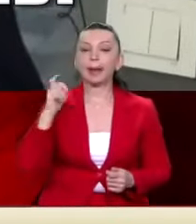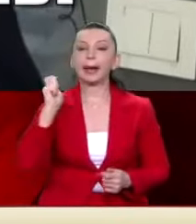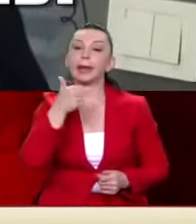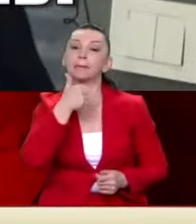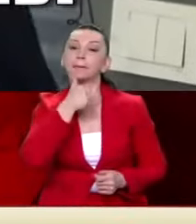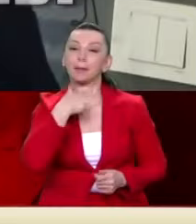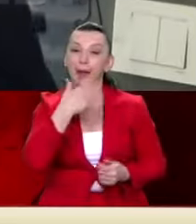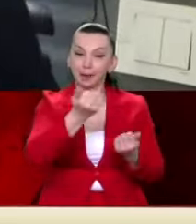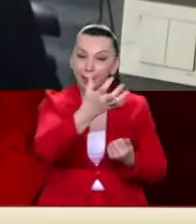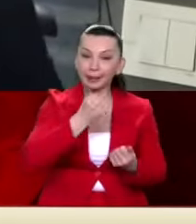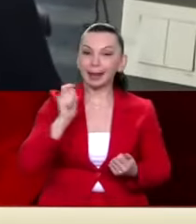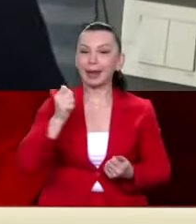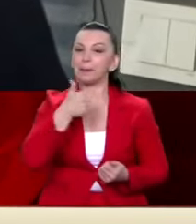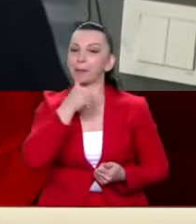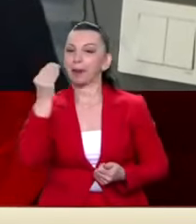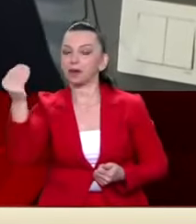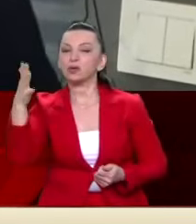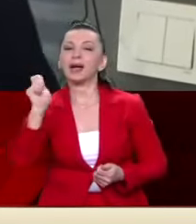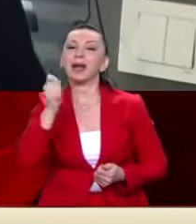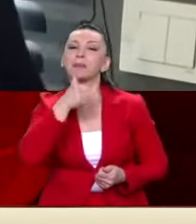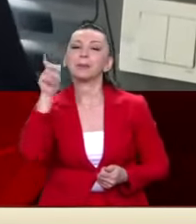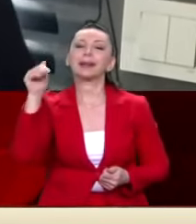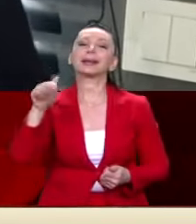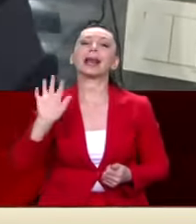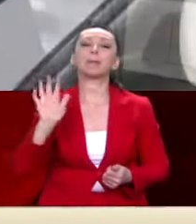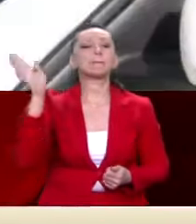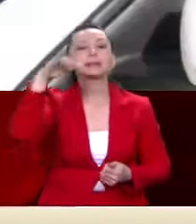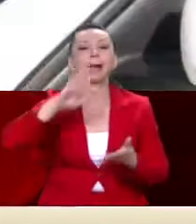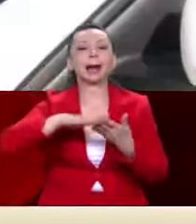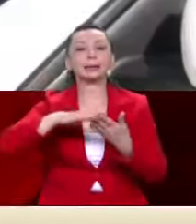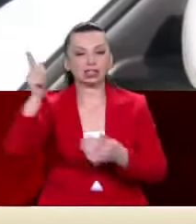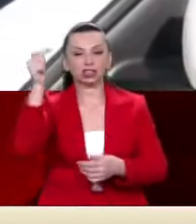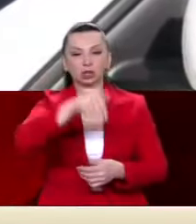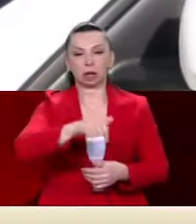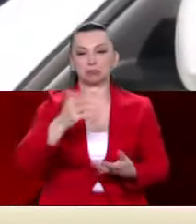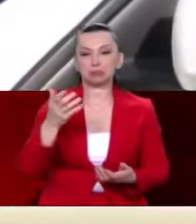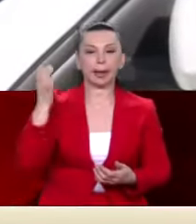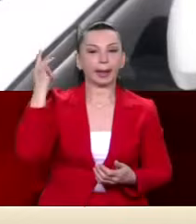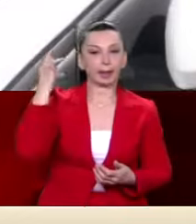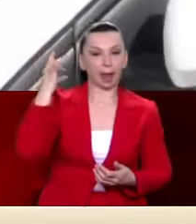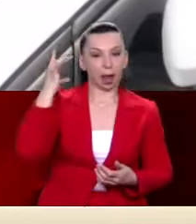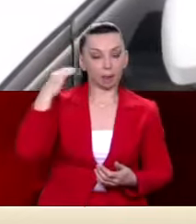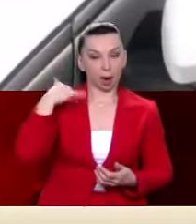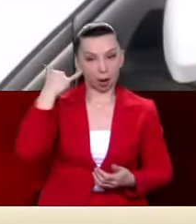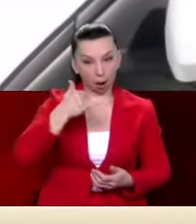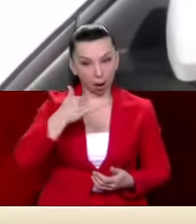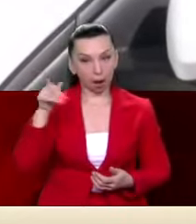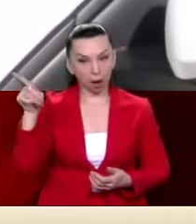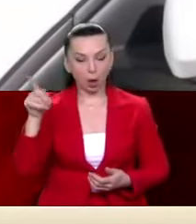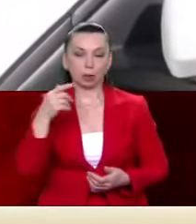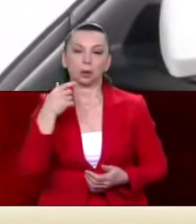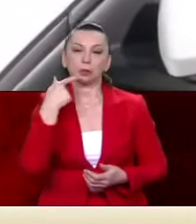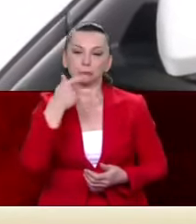sonra kayınpederinin gelemeyeceğini söyledi. Onun yanına başkalarının geleceğini. O Diyarbakır'dan aradığını söyleyen kişi hiç vakit kaybetmeden